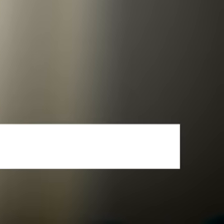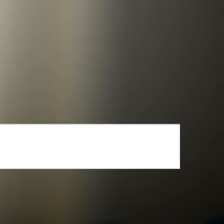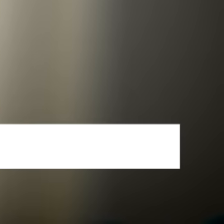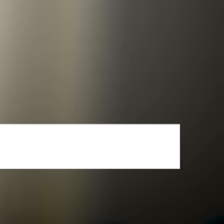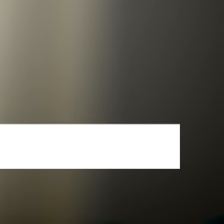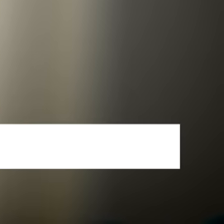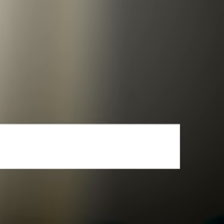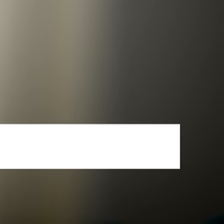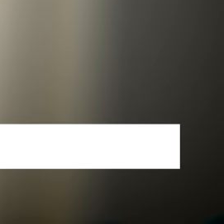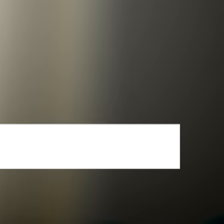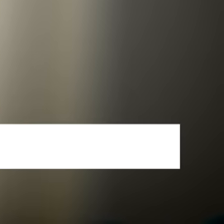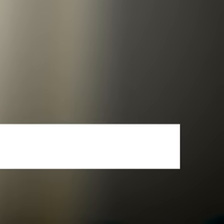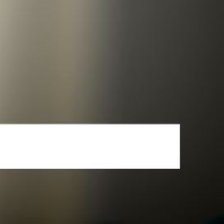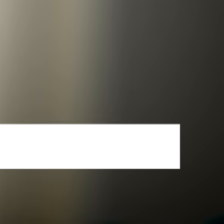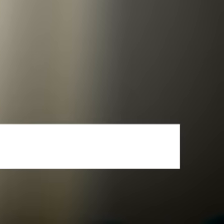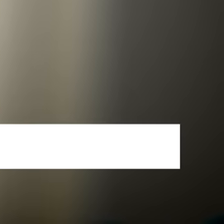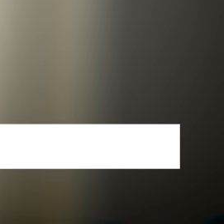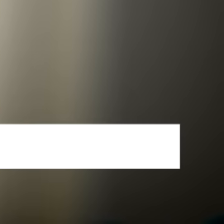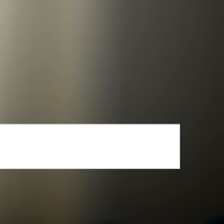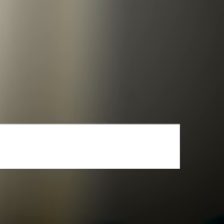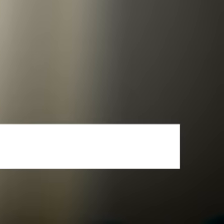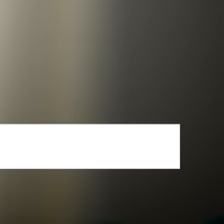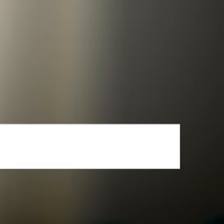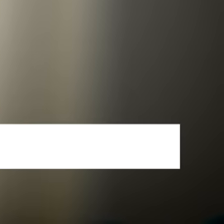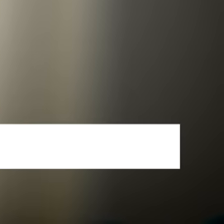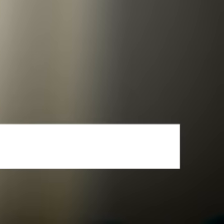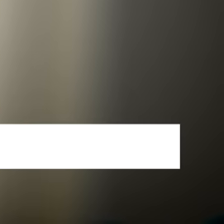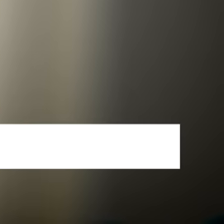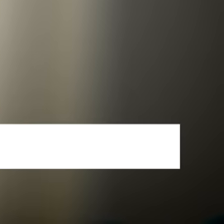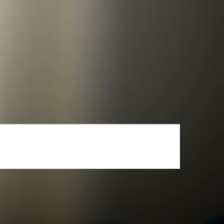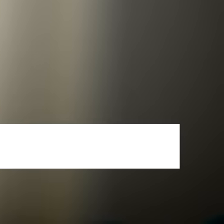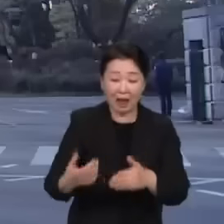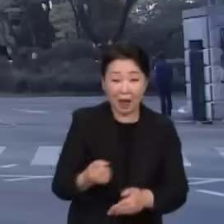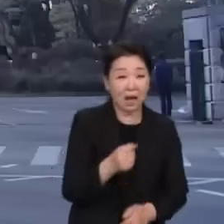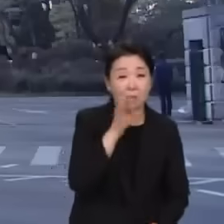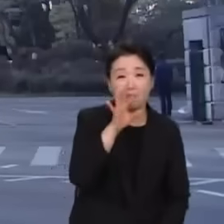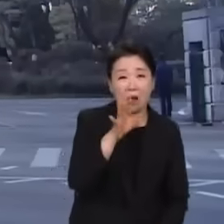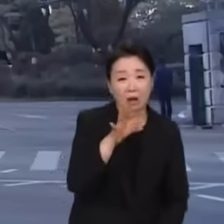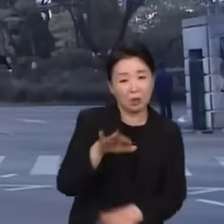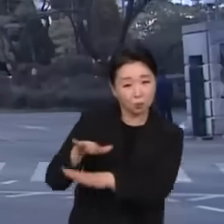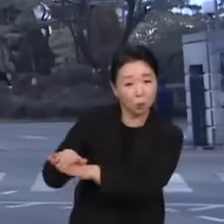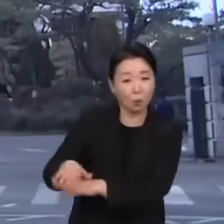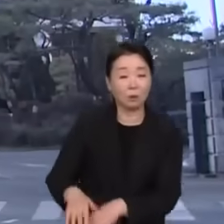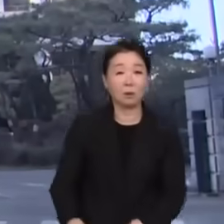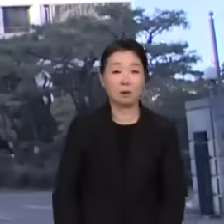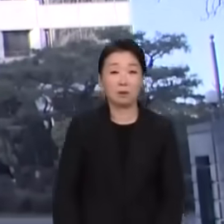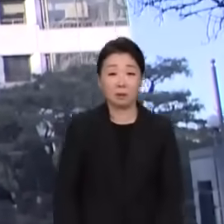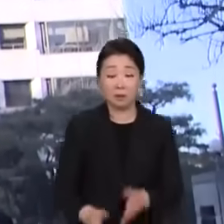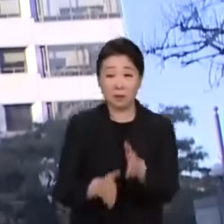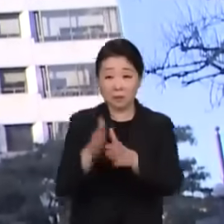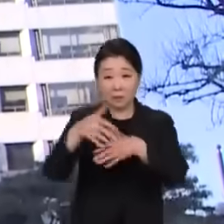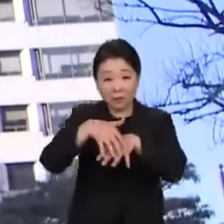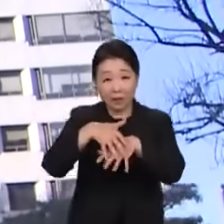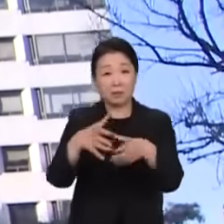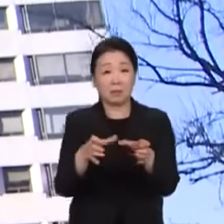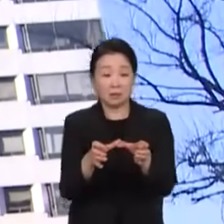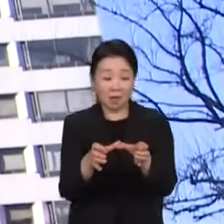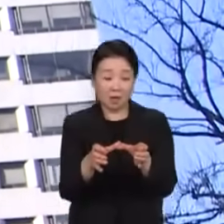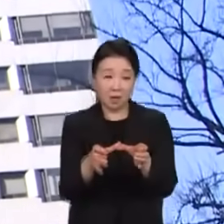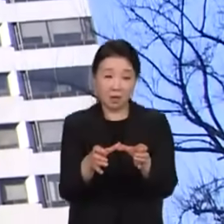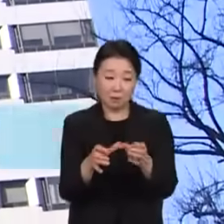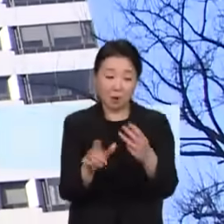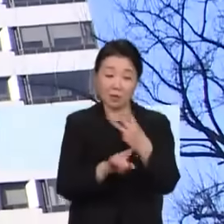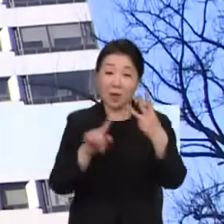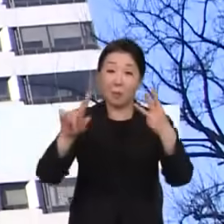나왔습니다에 일단 들어갈 때는 전자기 못들고 들어 한 시민단체는 지난 15일 우씨를